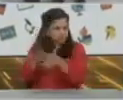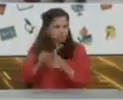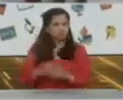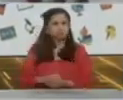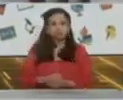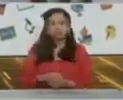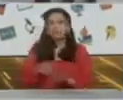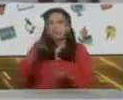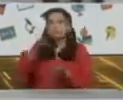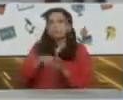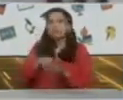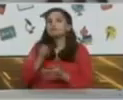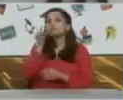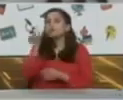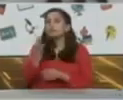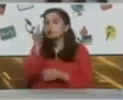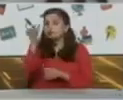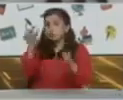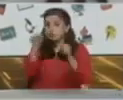मसूरी उत्तराखंड